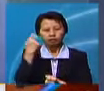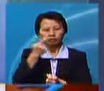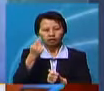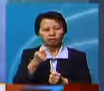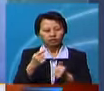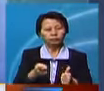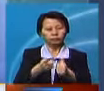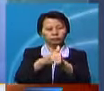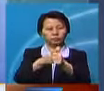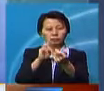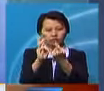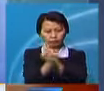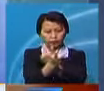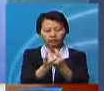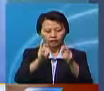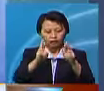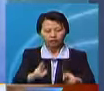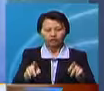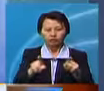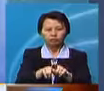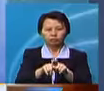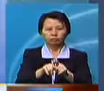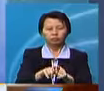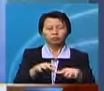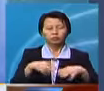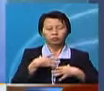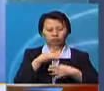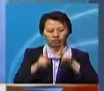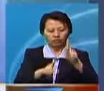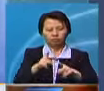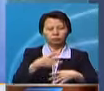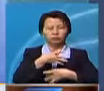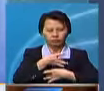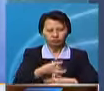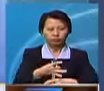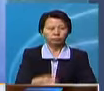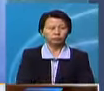sentiasa mendahulukan kebajikan rakyat turut menawan hati penduduk.